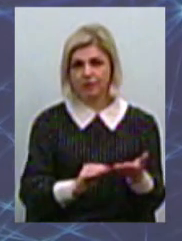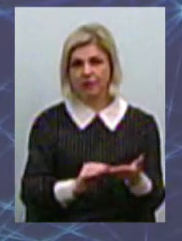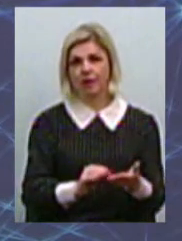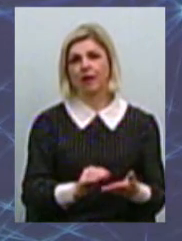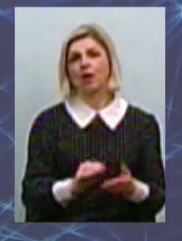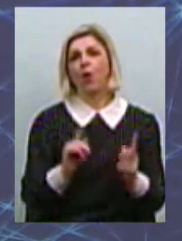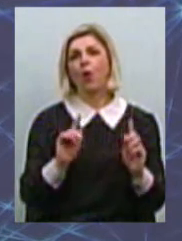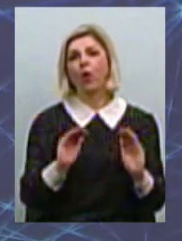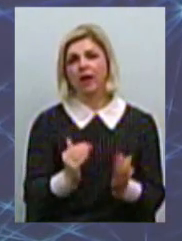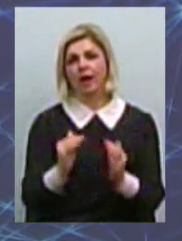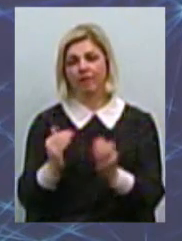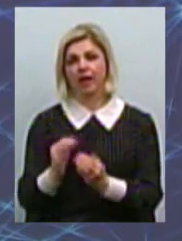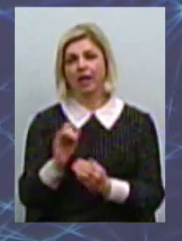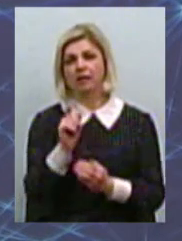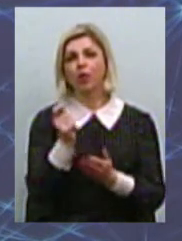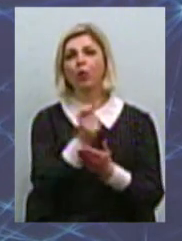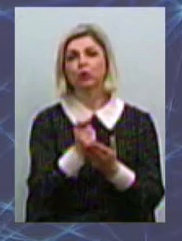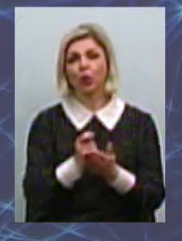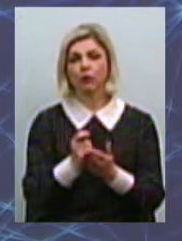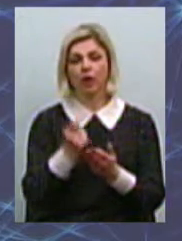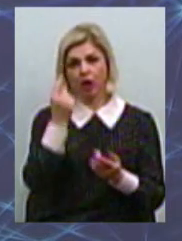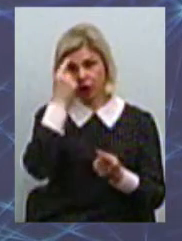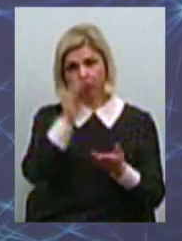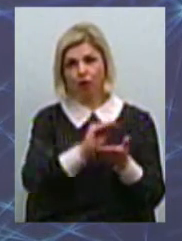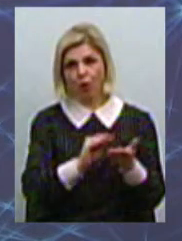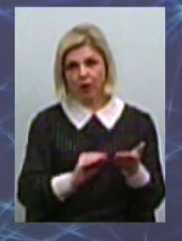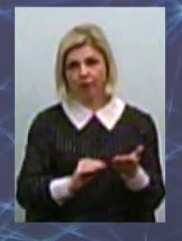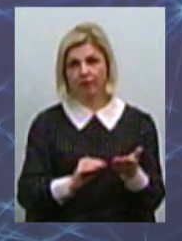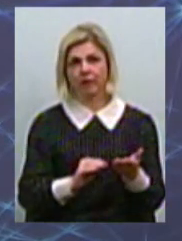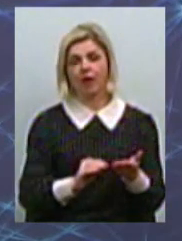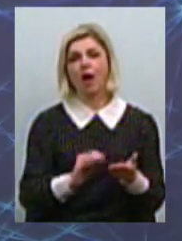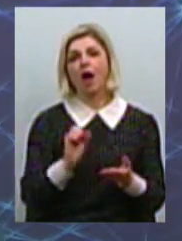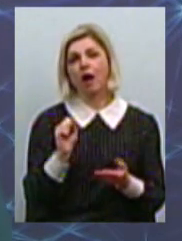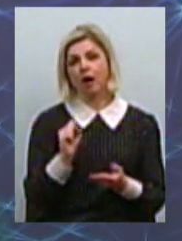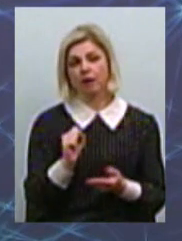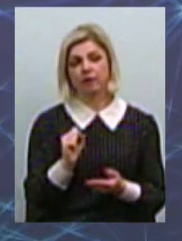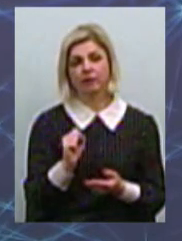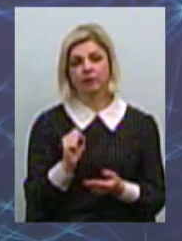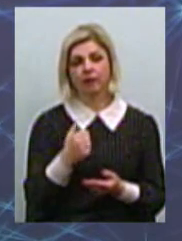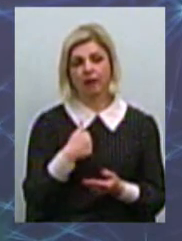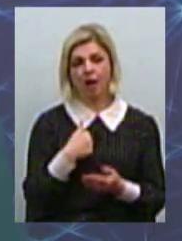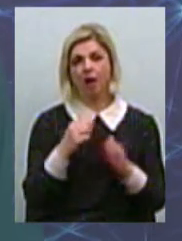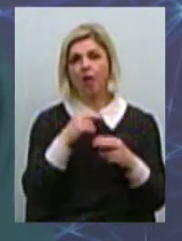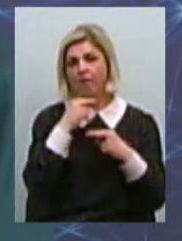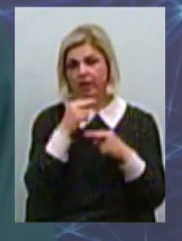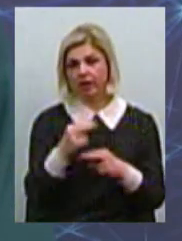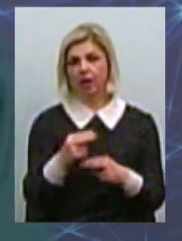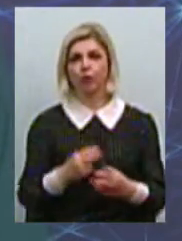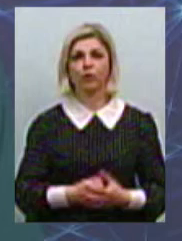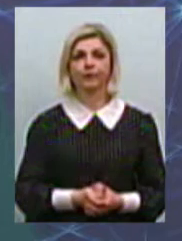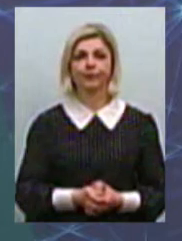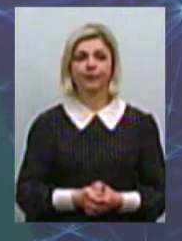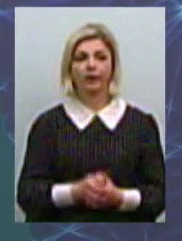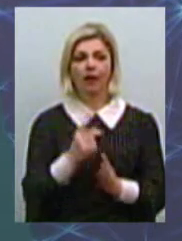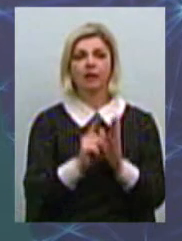із художніх творів, якісь зарисовки, статті і так далі, але от я звертаю увагу на